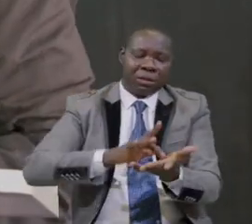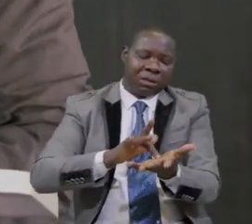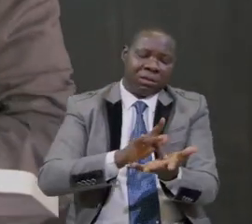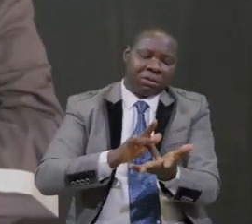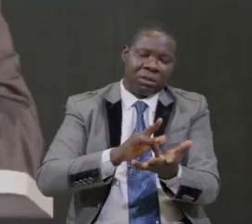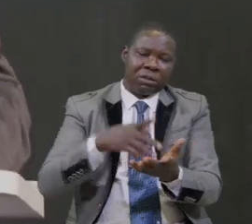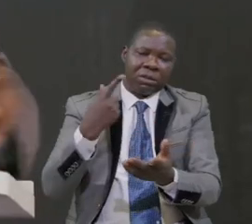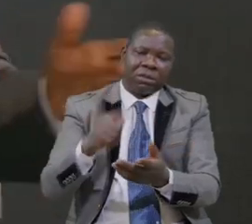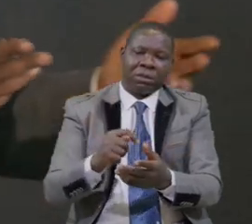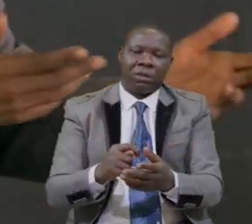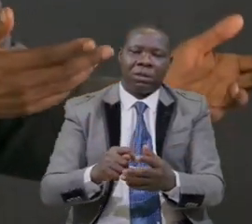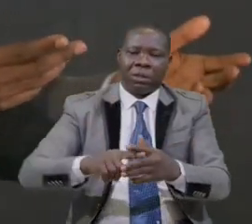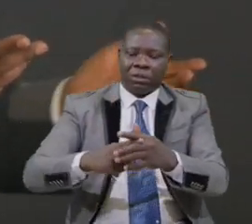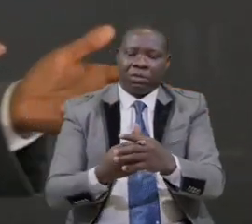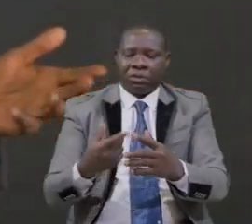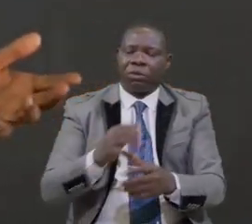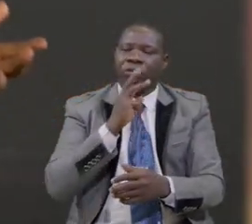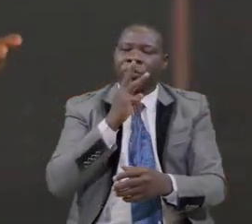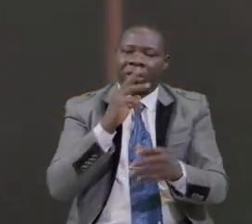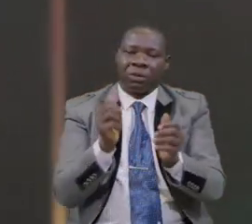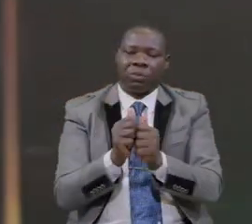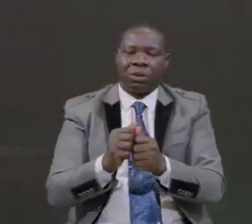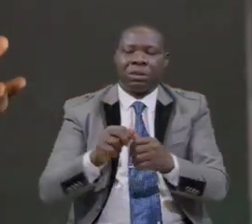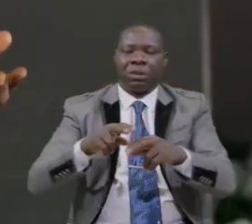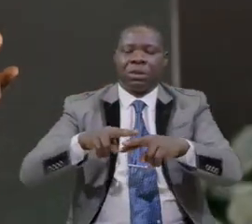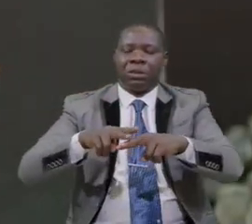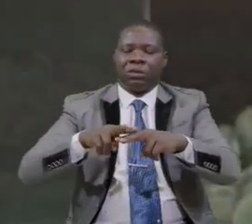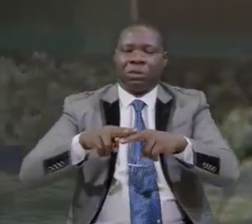soigner, traiter la source d'eau avec le sel.